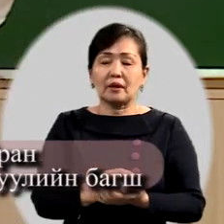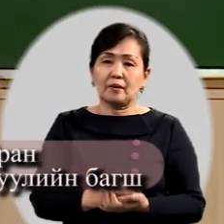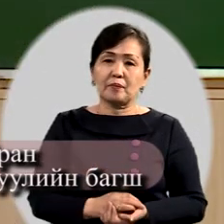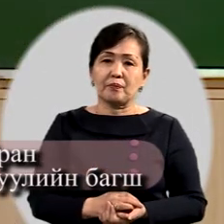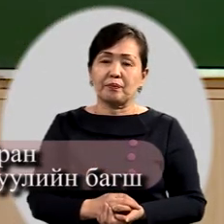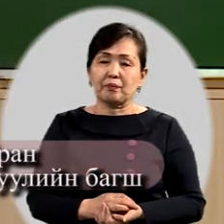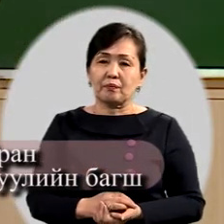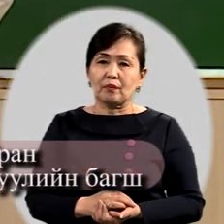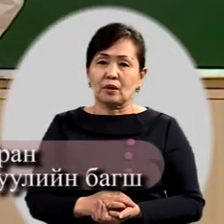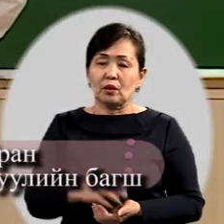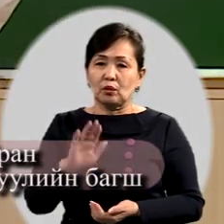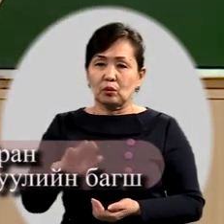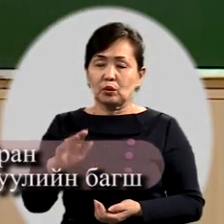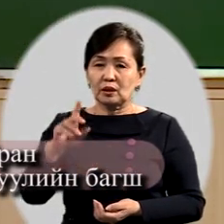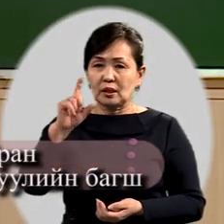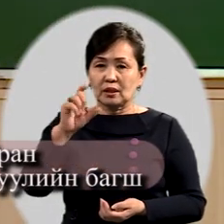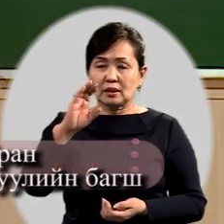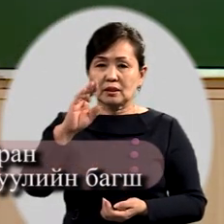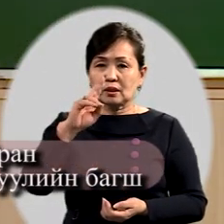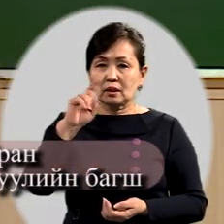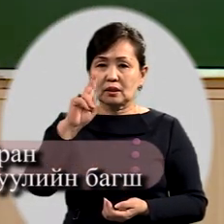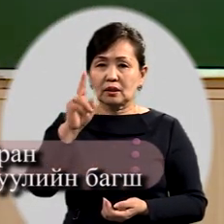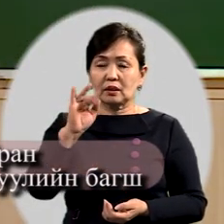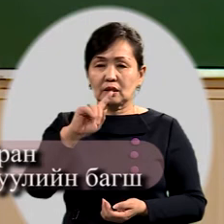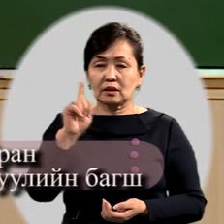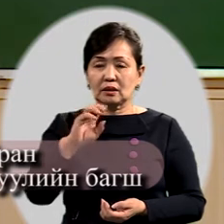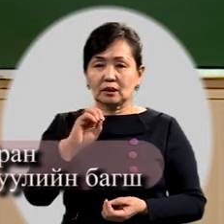тот билгүнінің сызған скет суреттері көрсетілген.